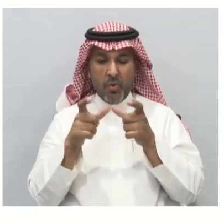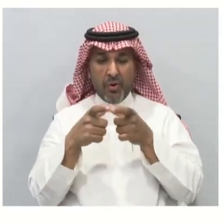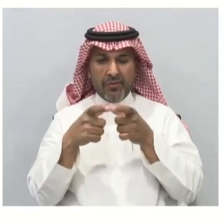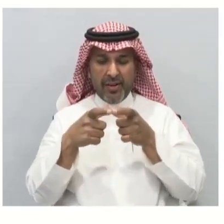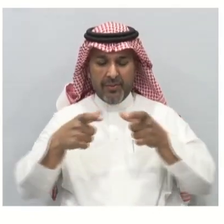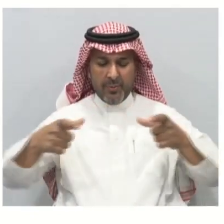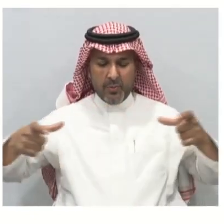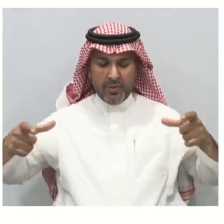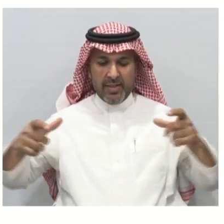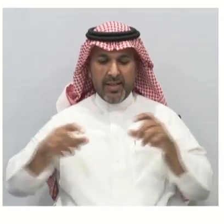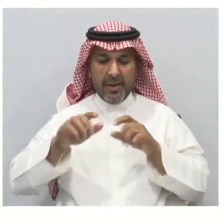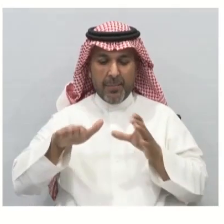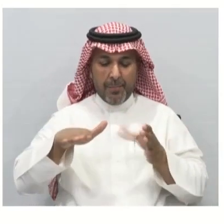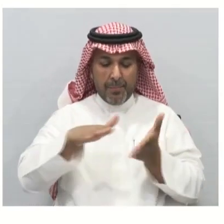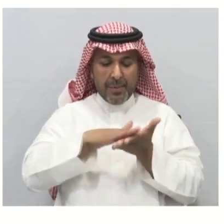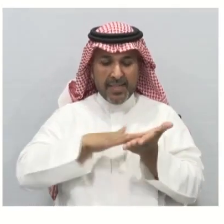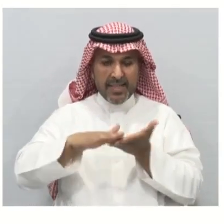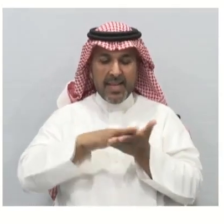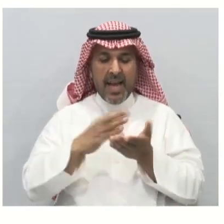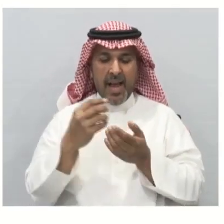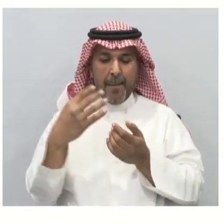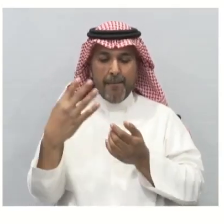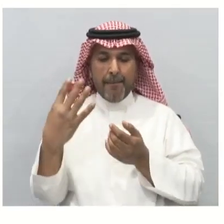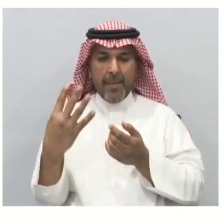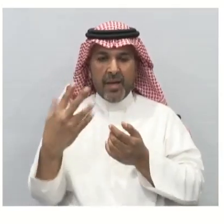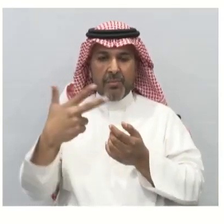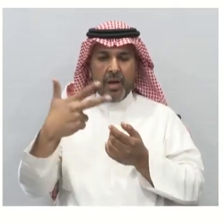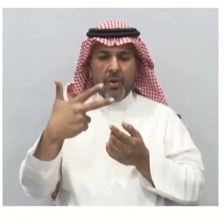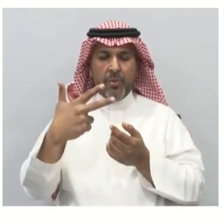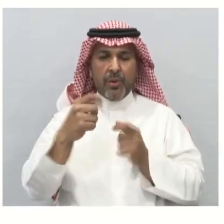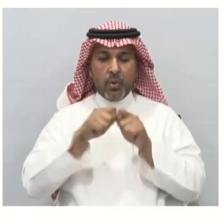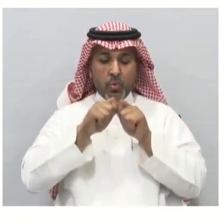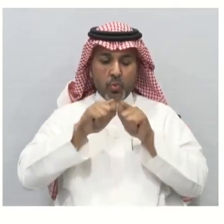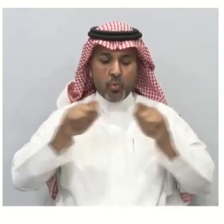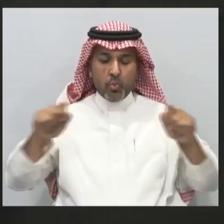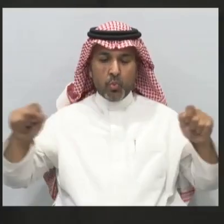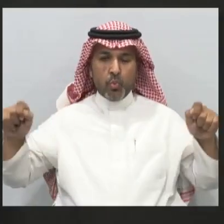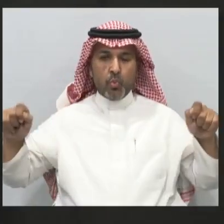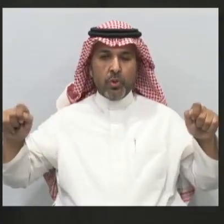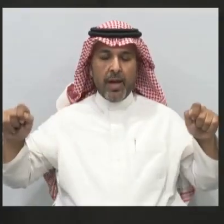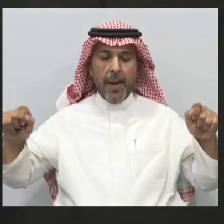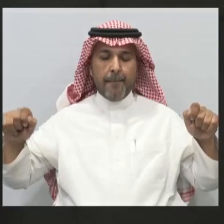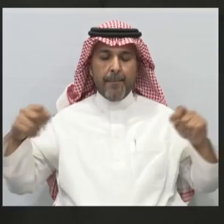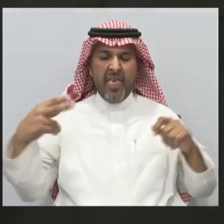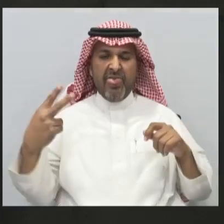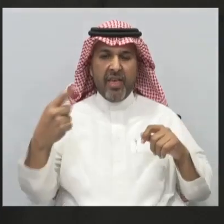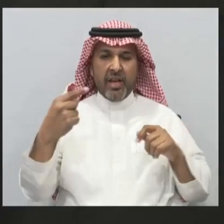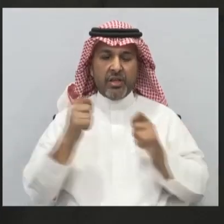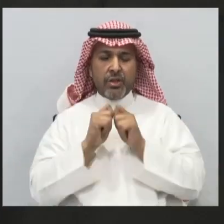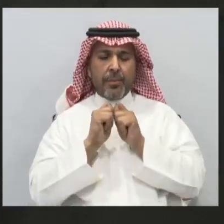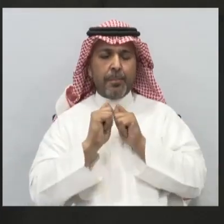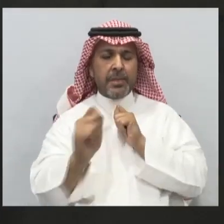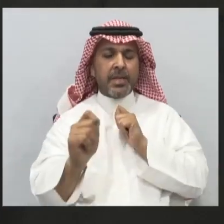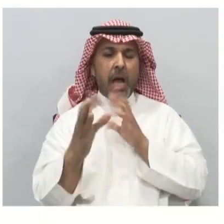84 مترا مربعا وطولها 12 مترا ما عرضها سؤال جدا جميل ومهم